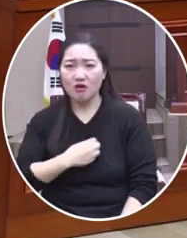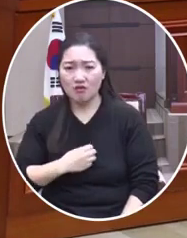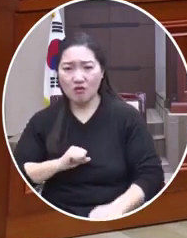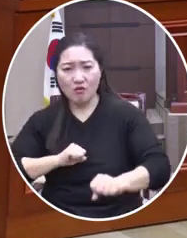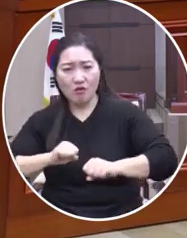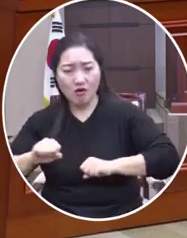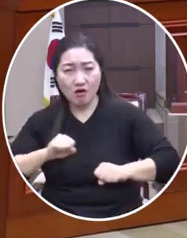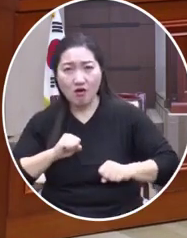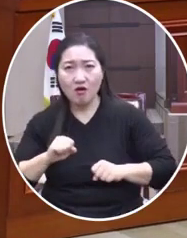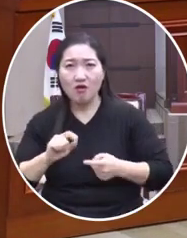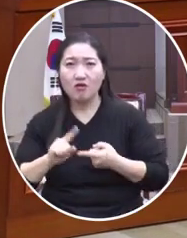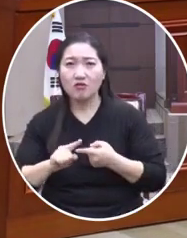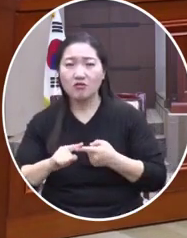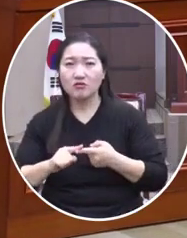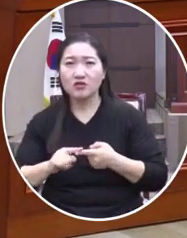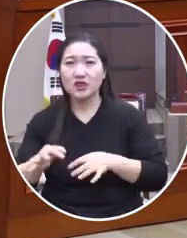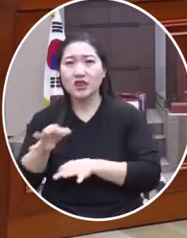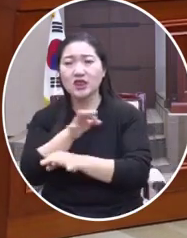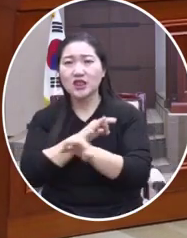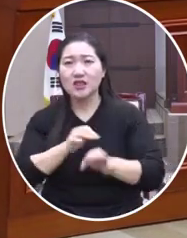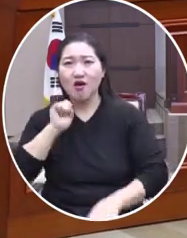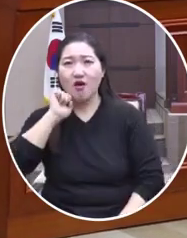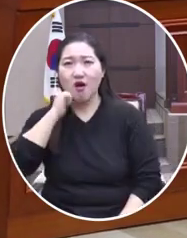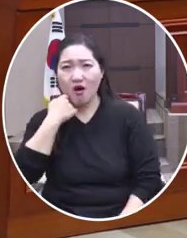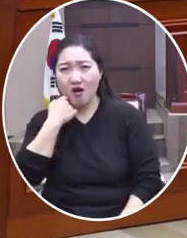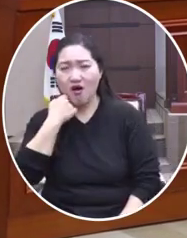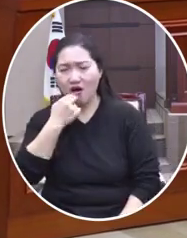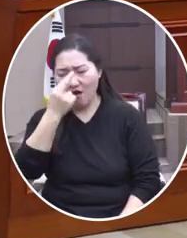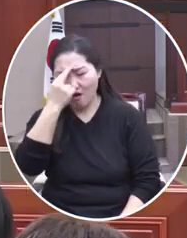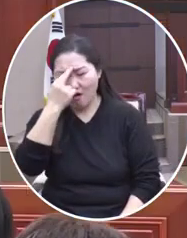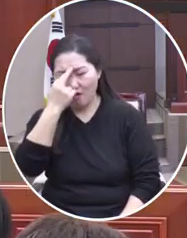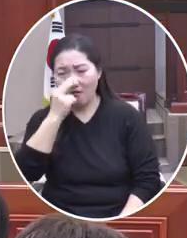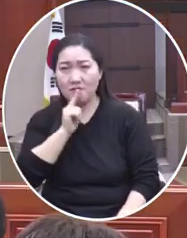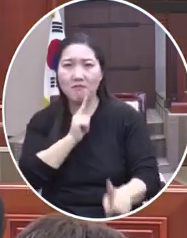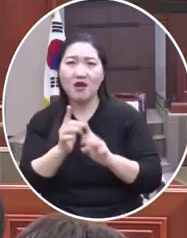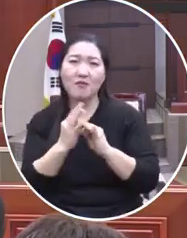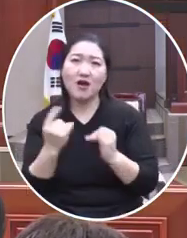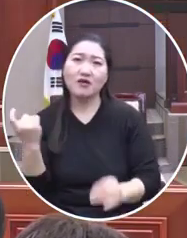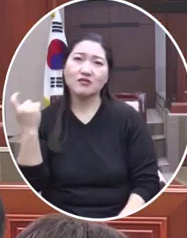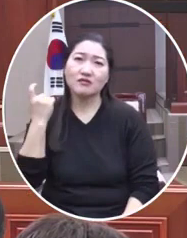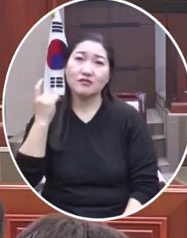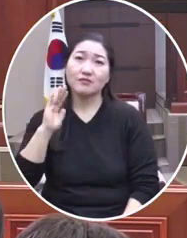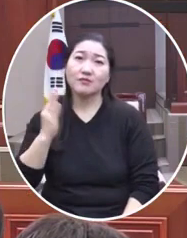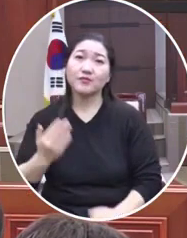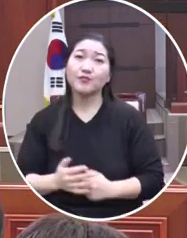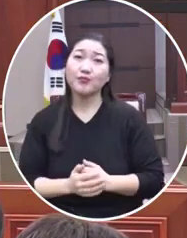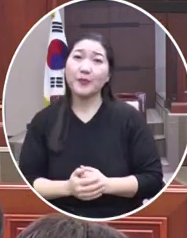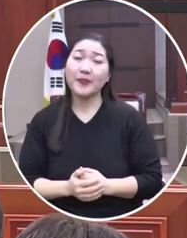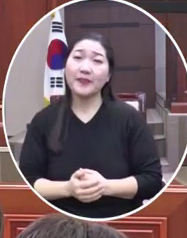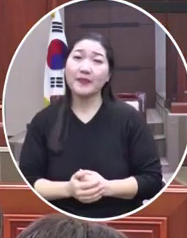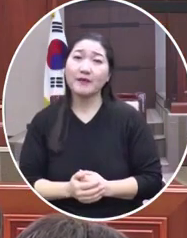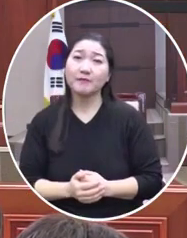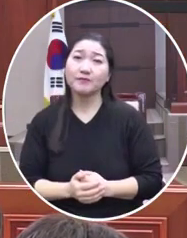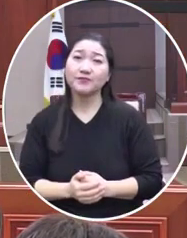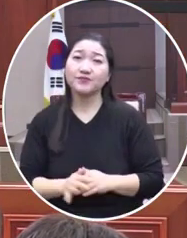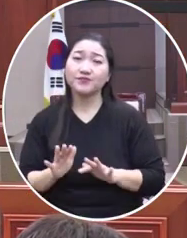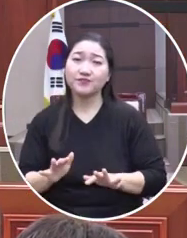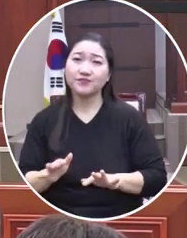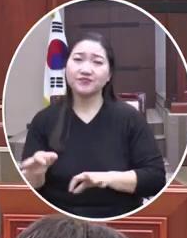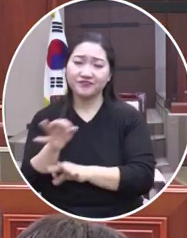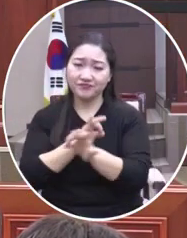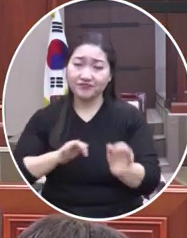현장에서는 경제적 어려움을 호소하는 주민들을 많이 만나게 됩니다